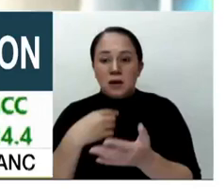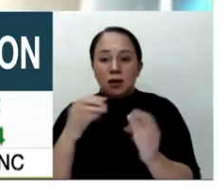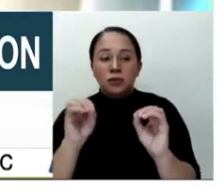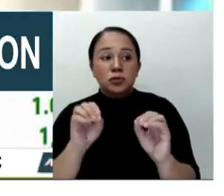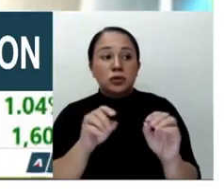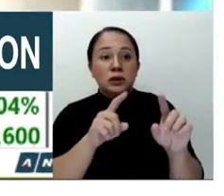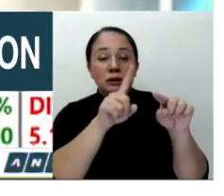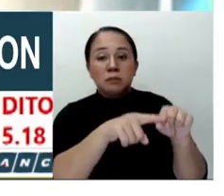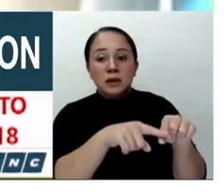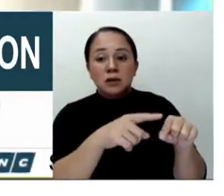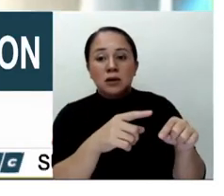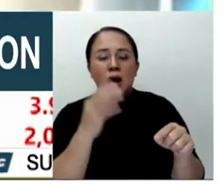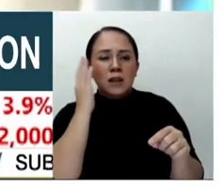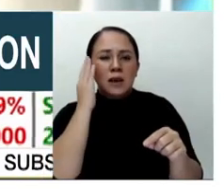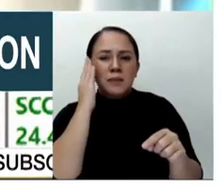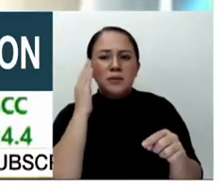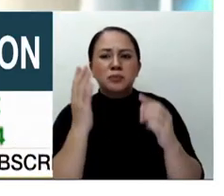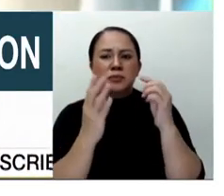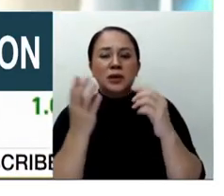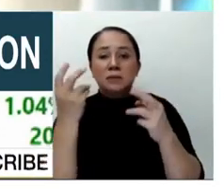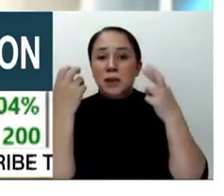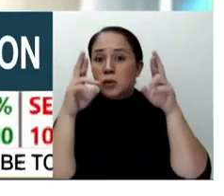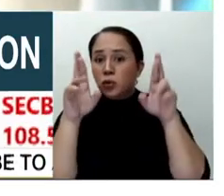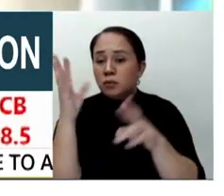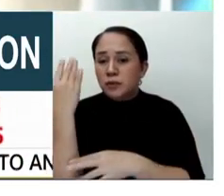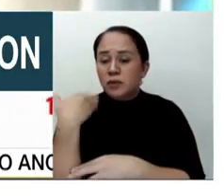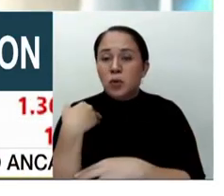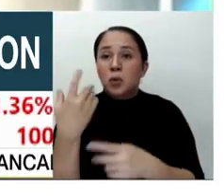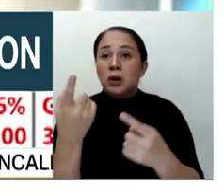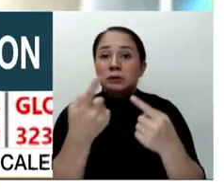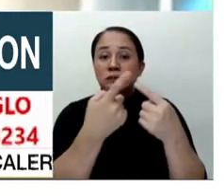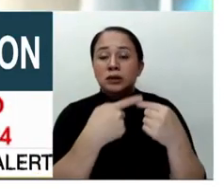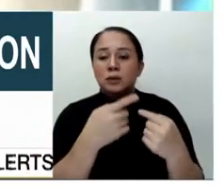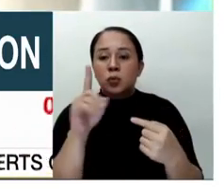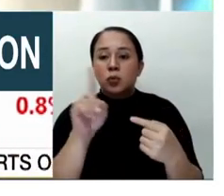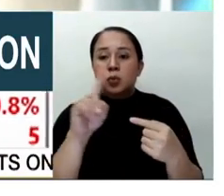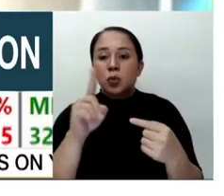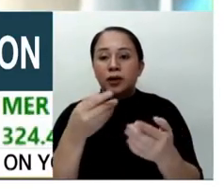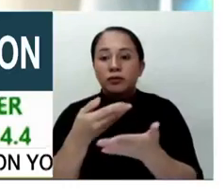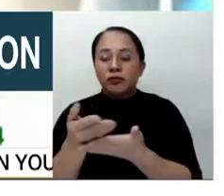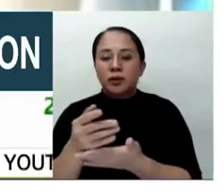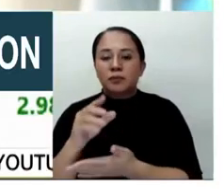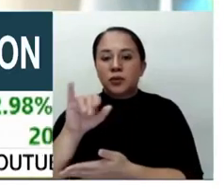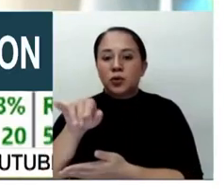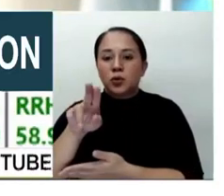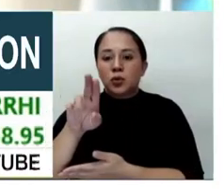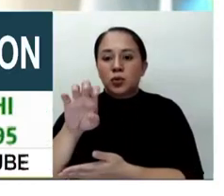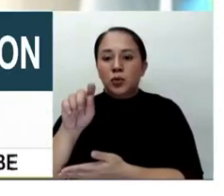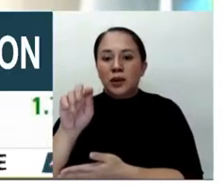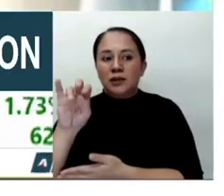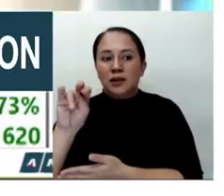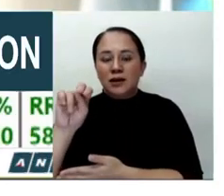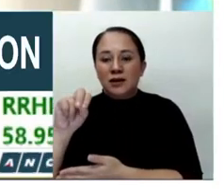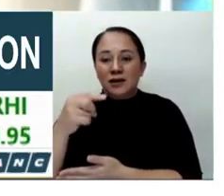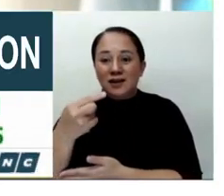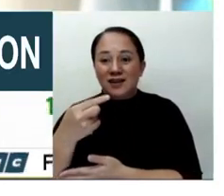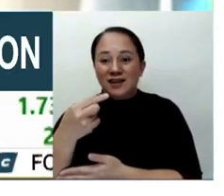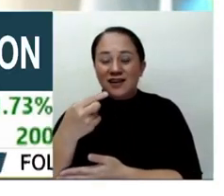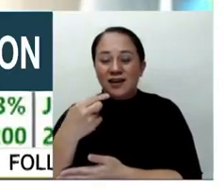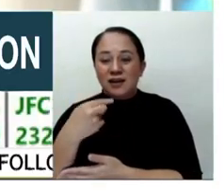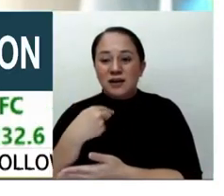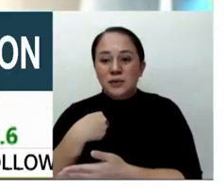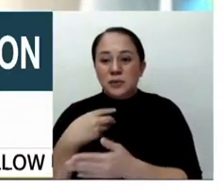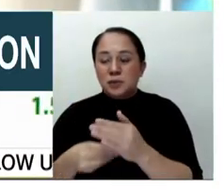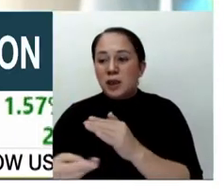yan, alam niya kasi galing siyang mayor eh. Yung kung ano yung nanggagaling sa wedding, sabihin natin lagay, yan ang pinagtutulong nila